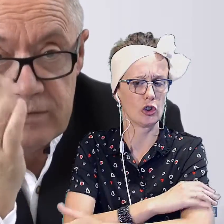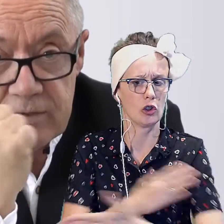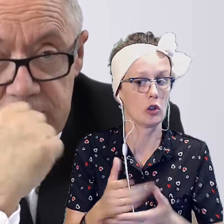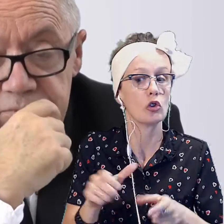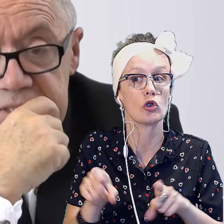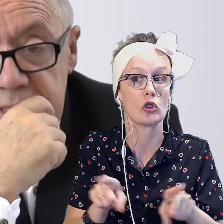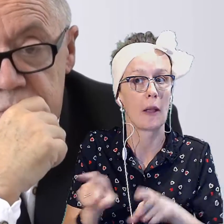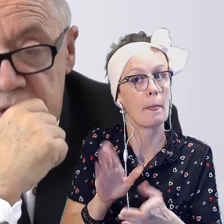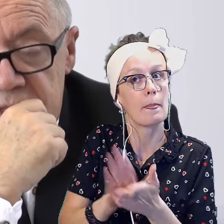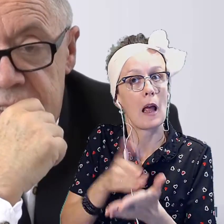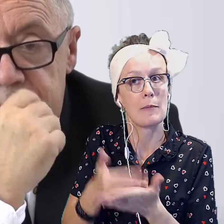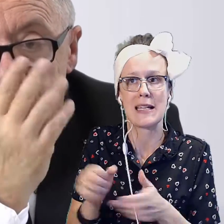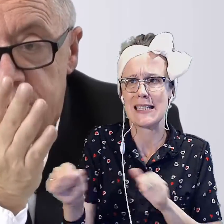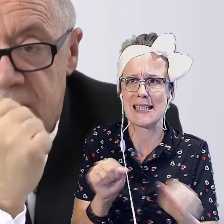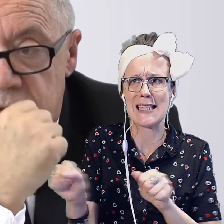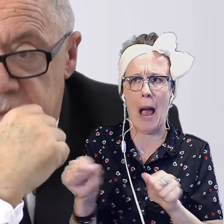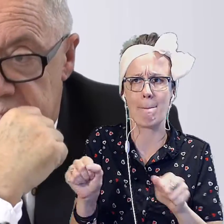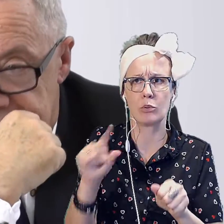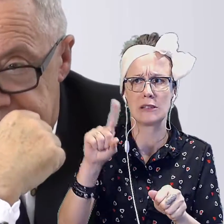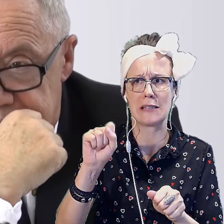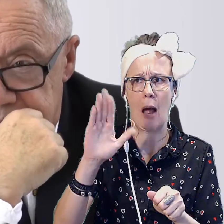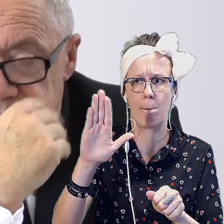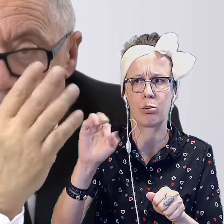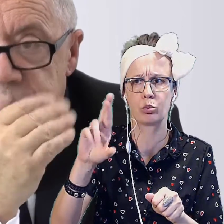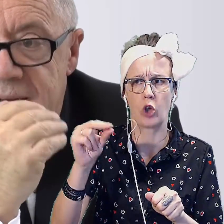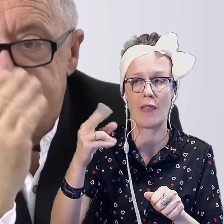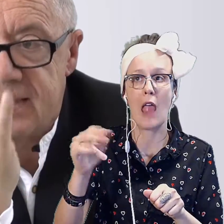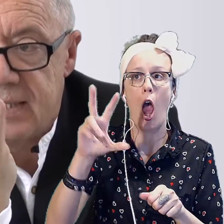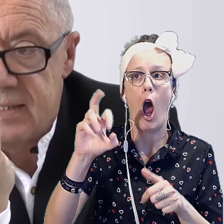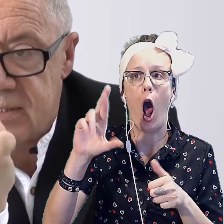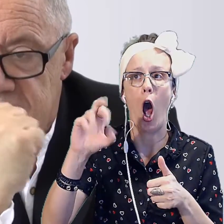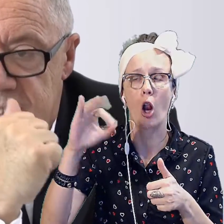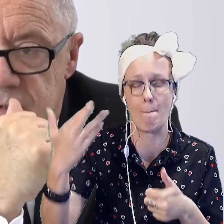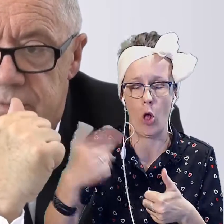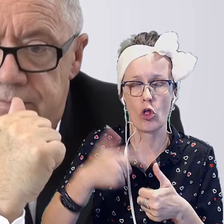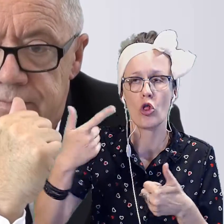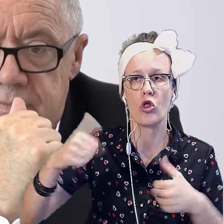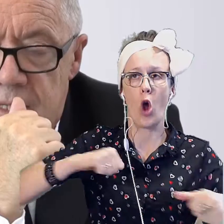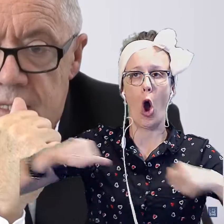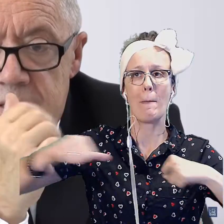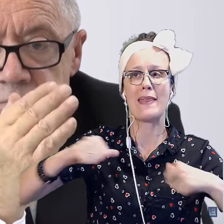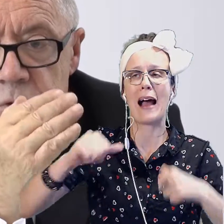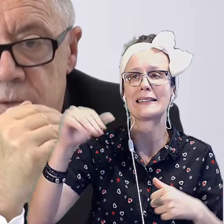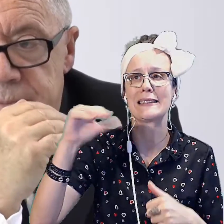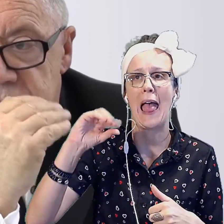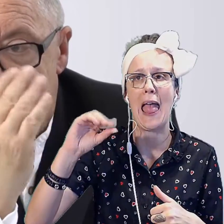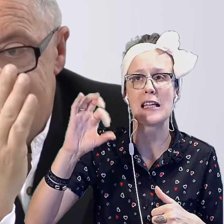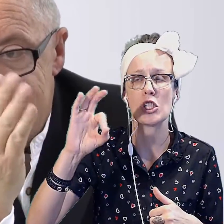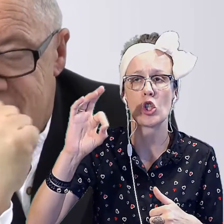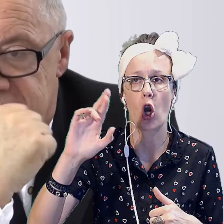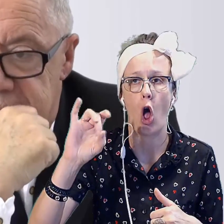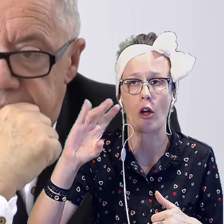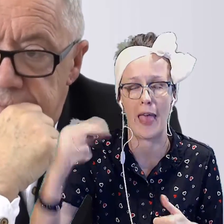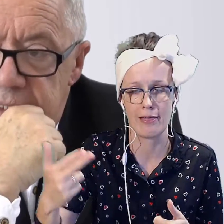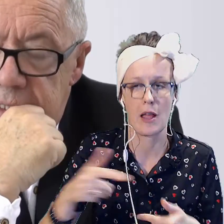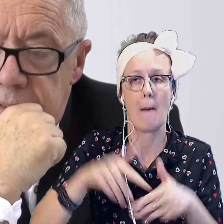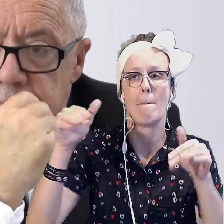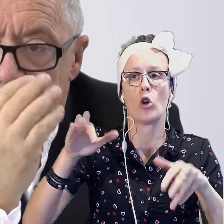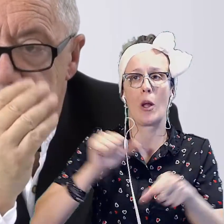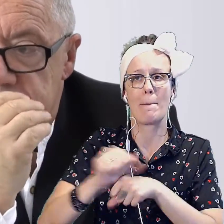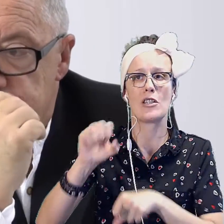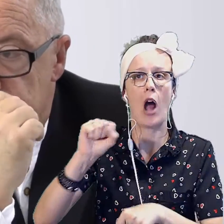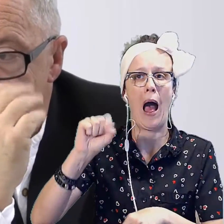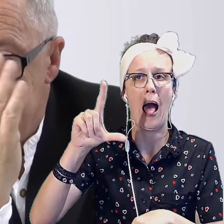przykładowo zaburzenia na poziomie hormonalnym dominacja estrogenu mogą być alergię